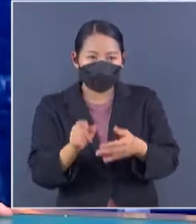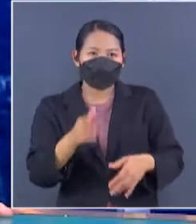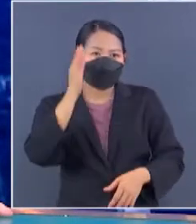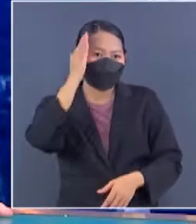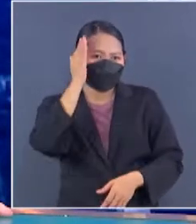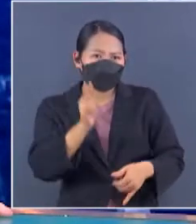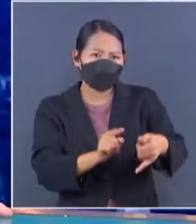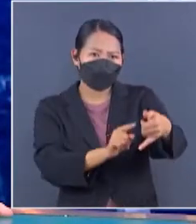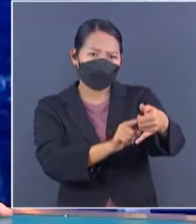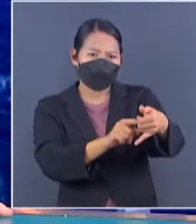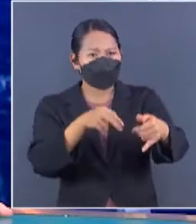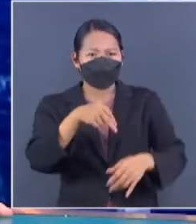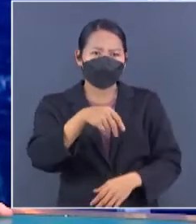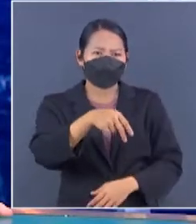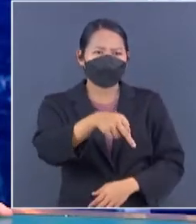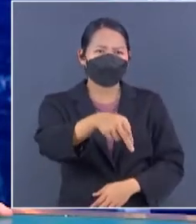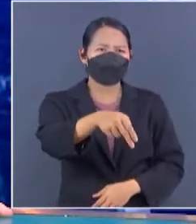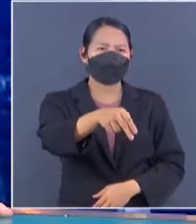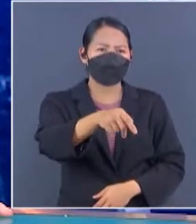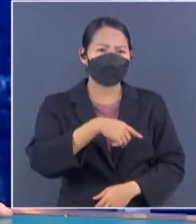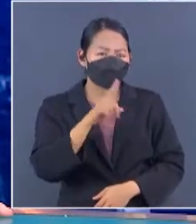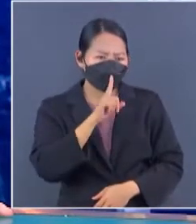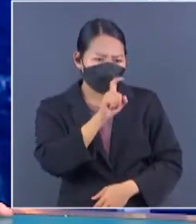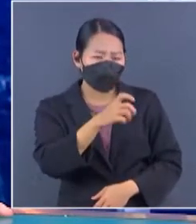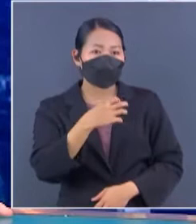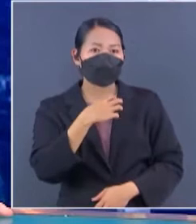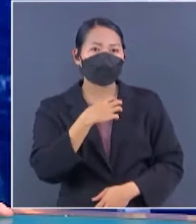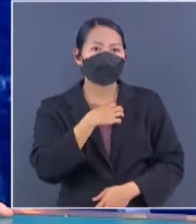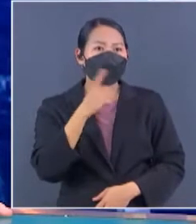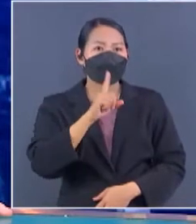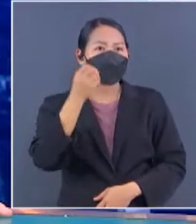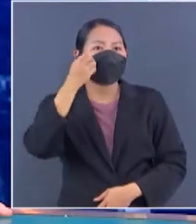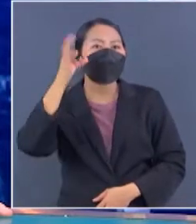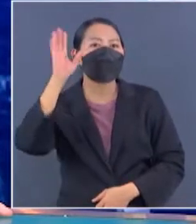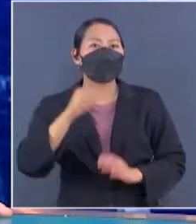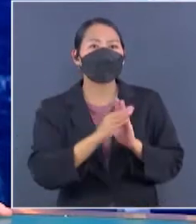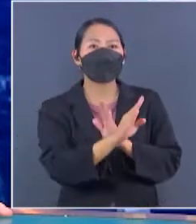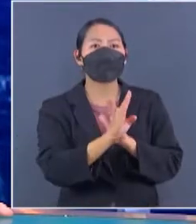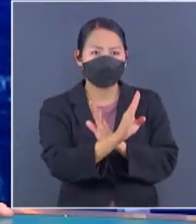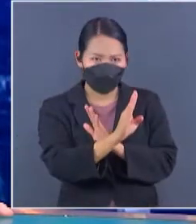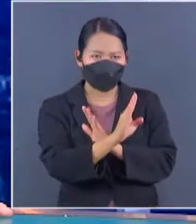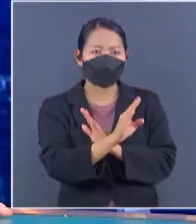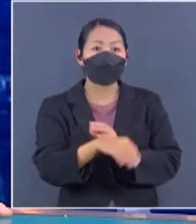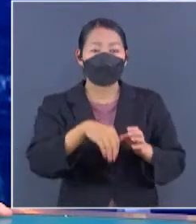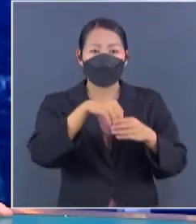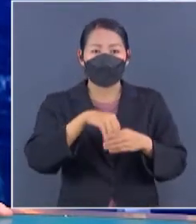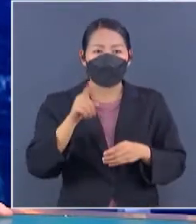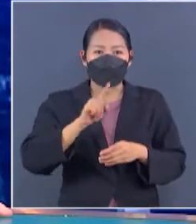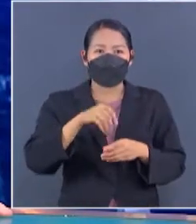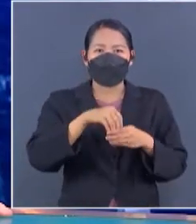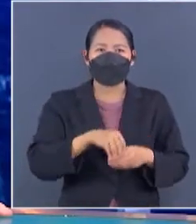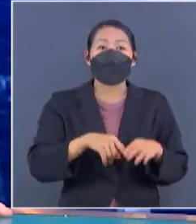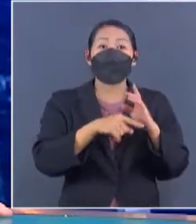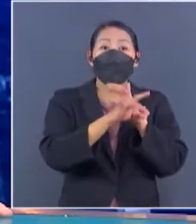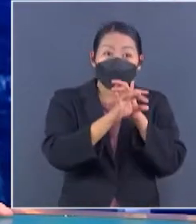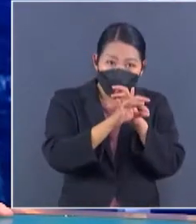พาไปอาบน้ำเปลี่ยนเสื้อผ้าแล้วก็โบกรถกลับบุรีรัมจนสำเร็จหลังจากนั้นทีมข่าวตามลงไปถึงบ้านคุณแม่เลยครับ